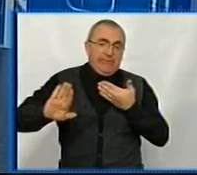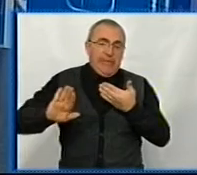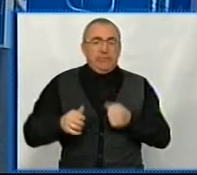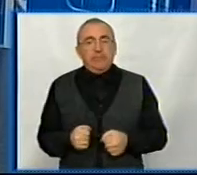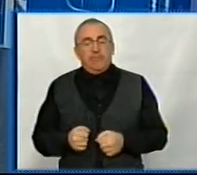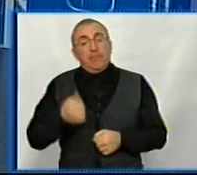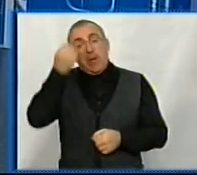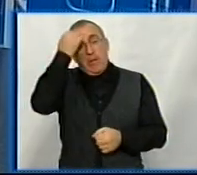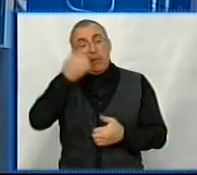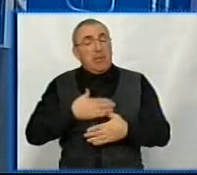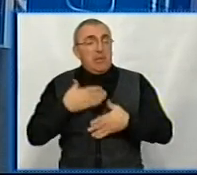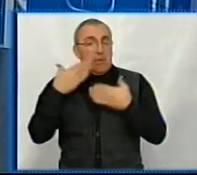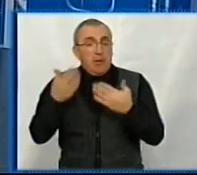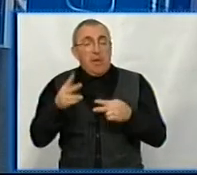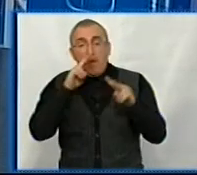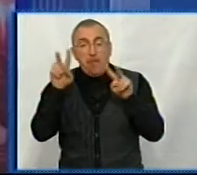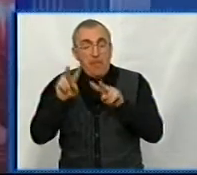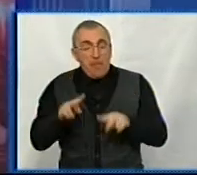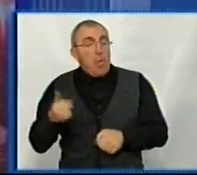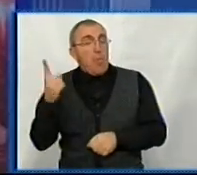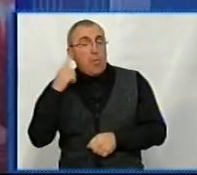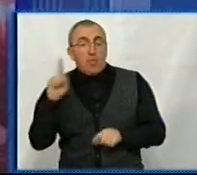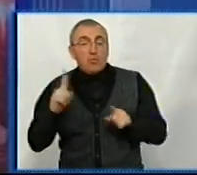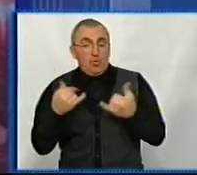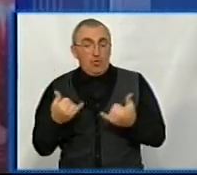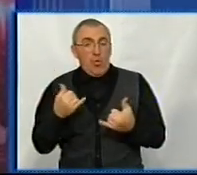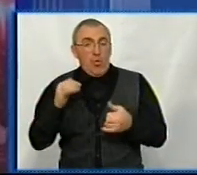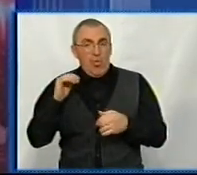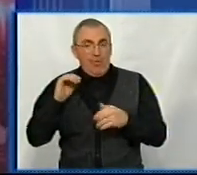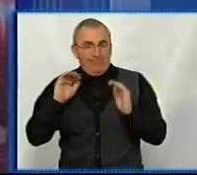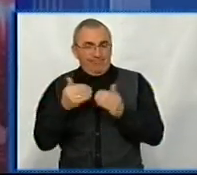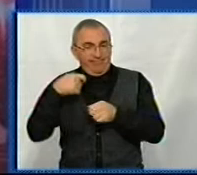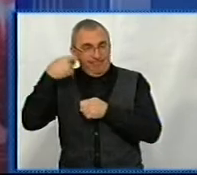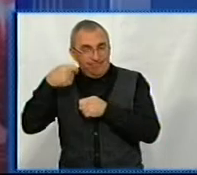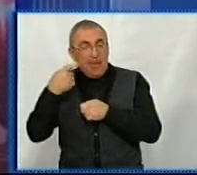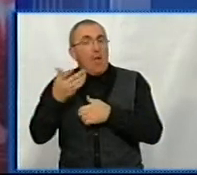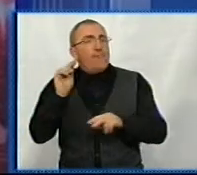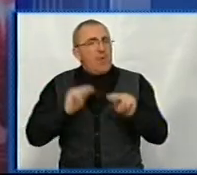Дякуємо. Переглянули, почули щойно ролик. Як ви вважаєте,